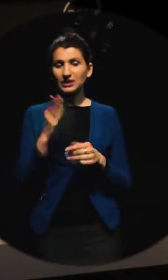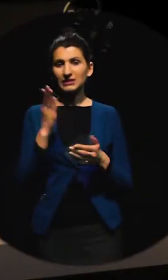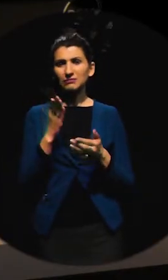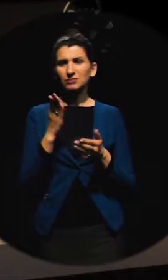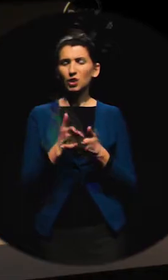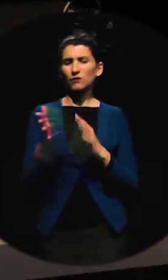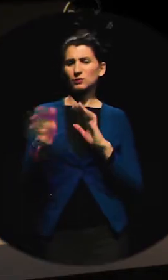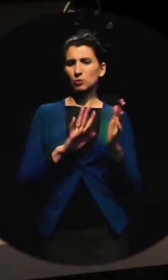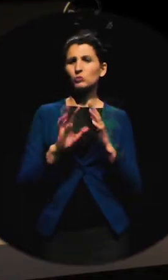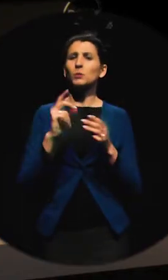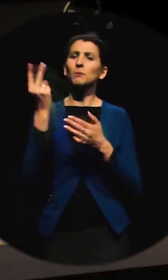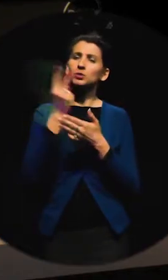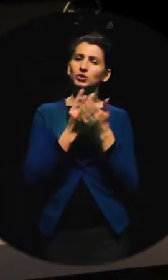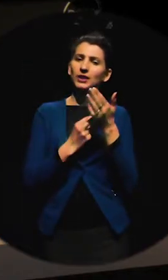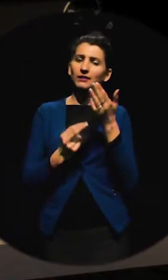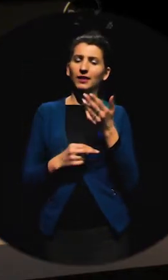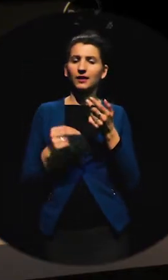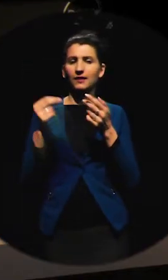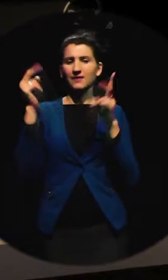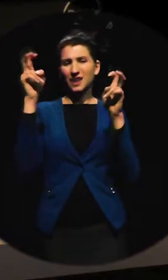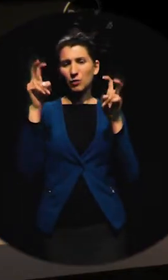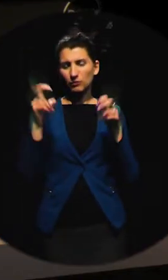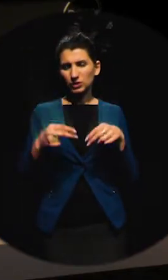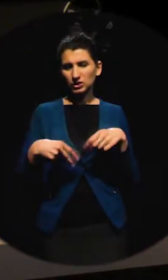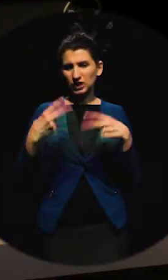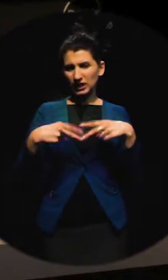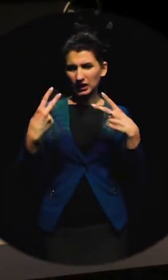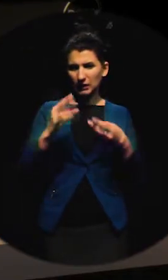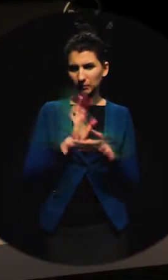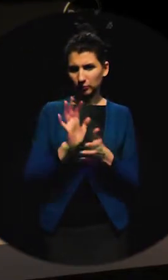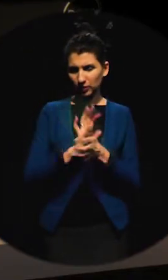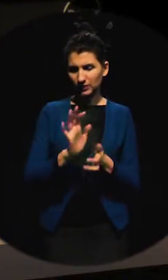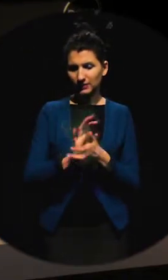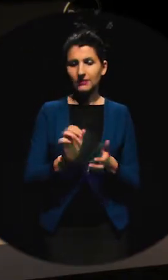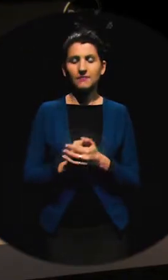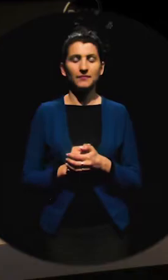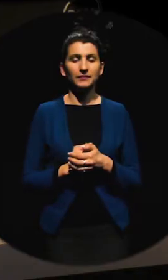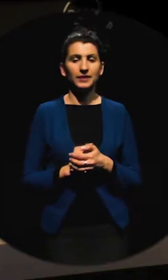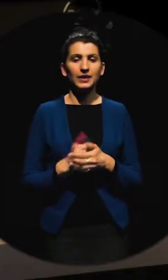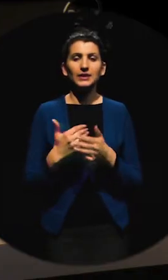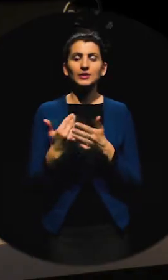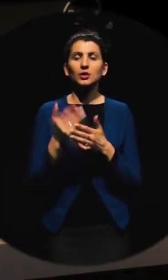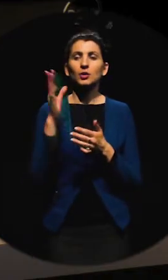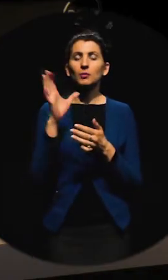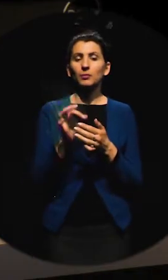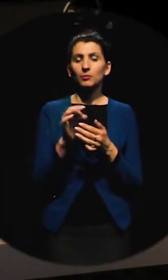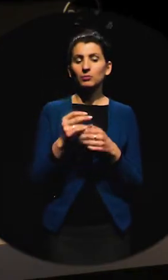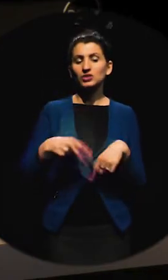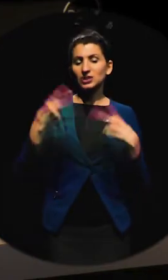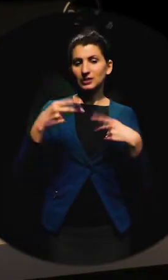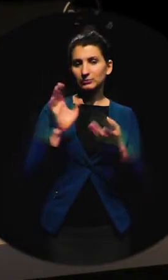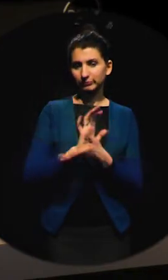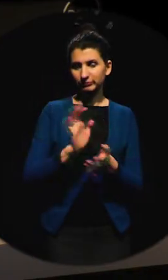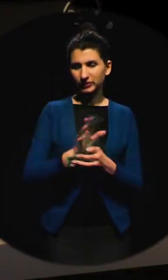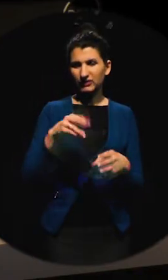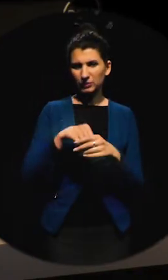kiedy przeczyta się nagłówki dzienników prasowych, ponieważ właśnie to w dziennikach prasowych, które